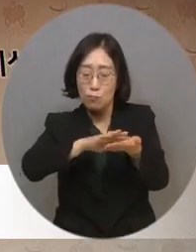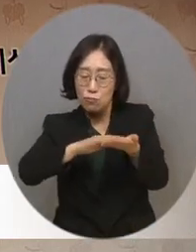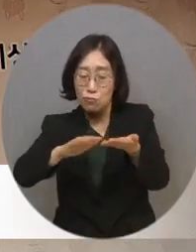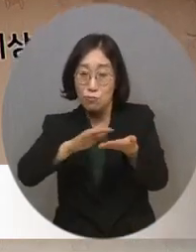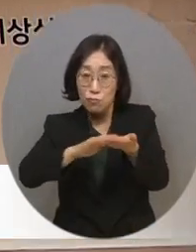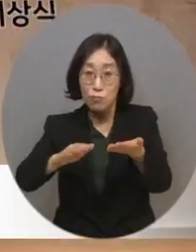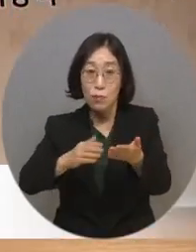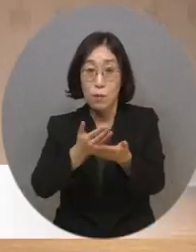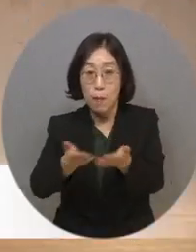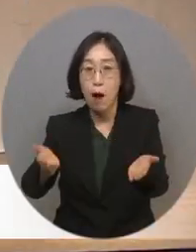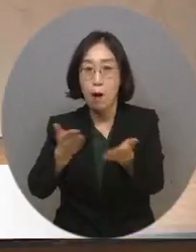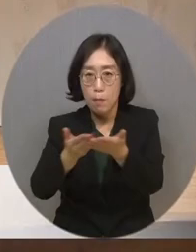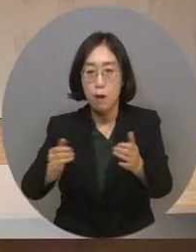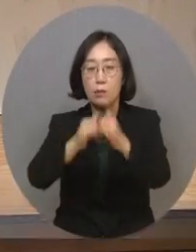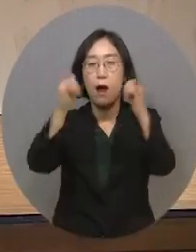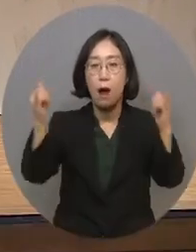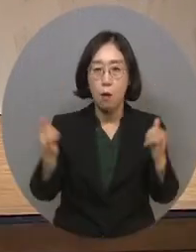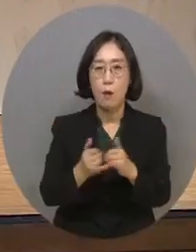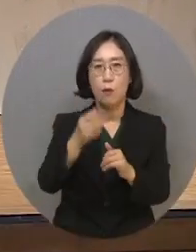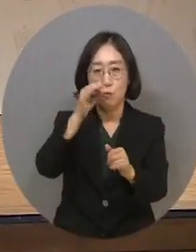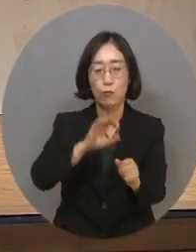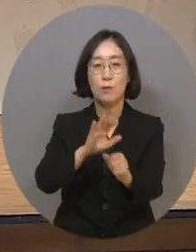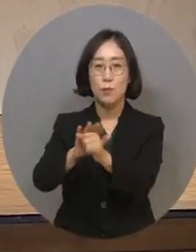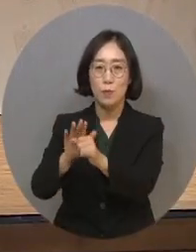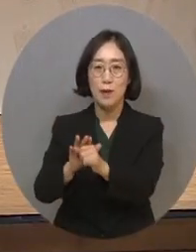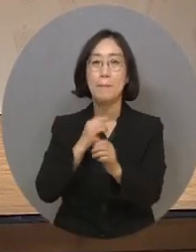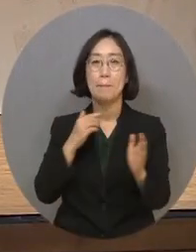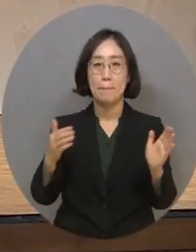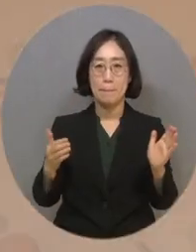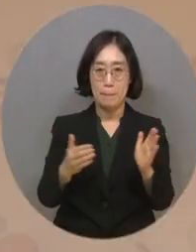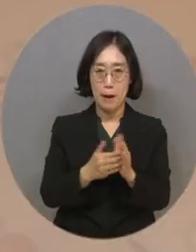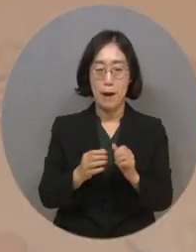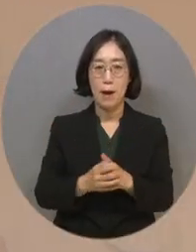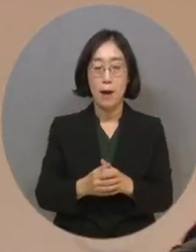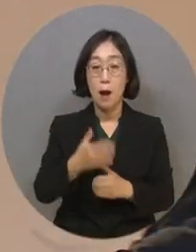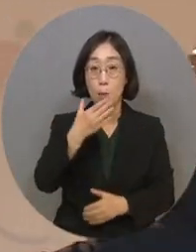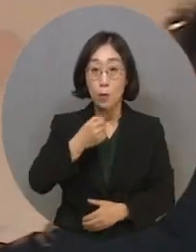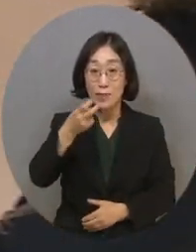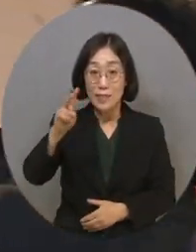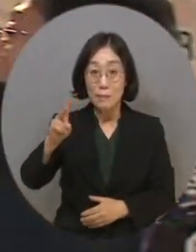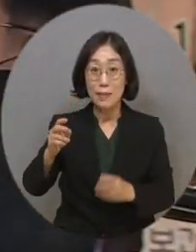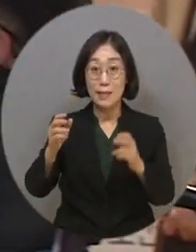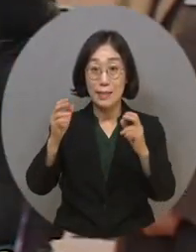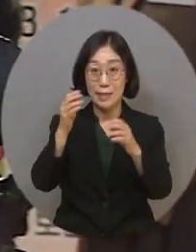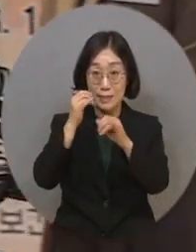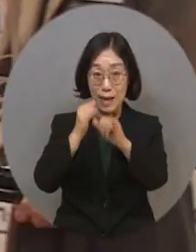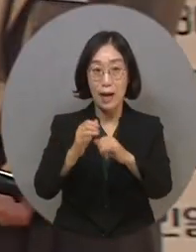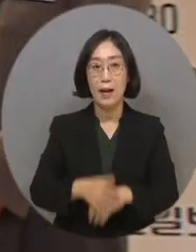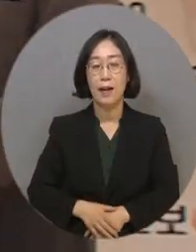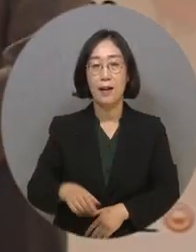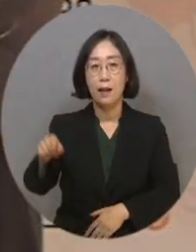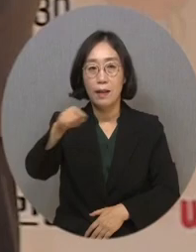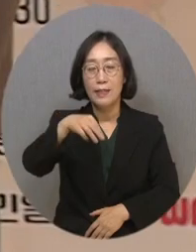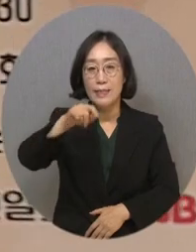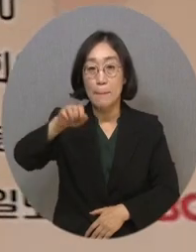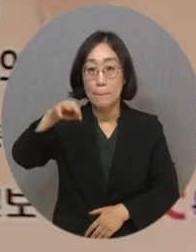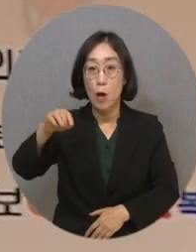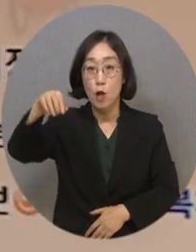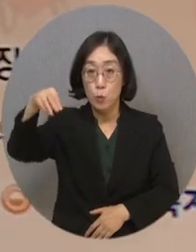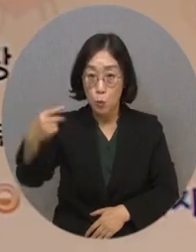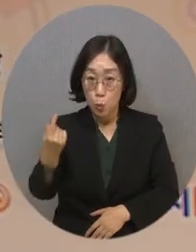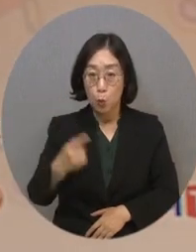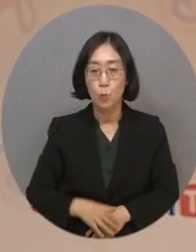사회공헌 활동에 기여했습니다. WBC 복지TV 회장상은 장애인권 옹호활동단 삼별초와